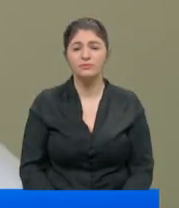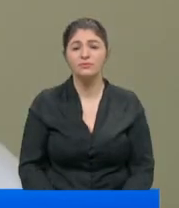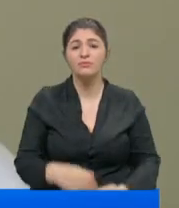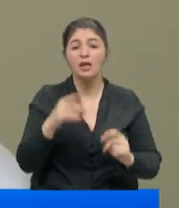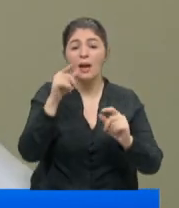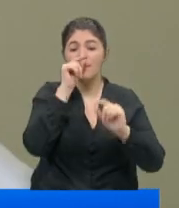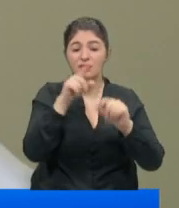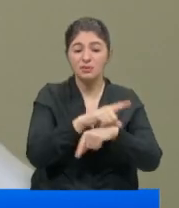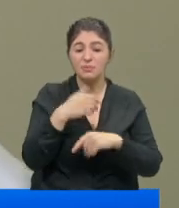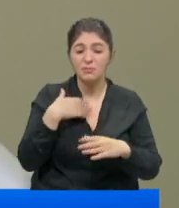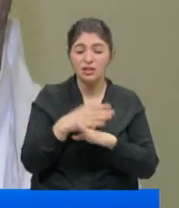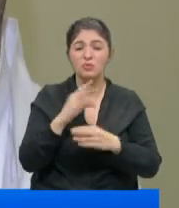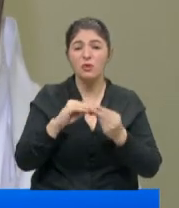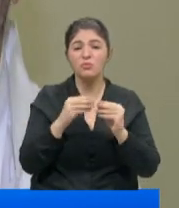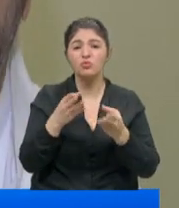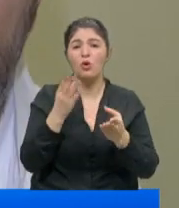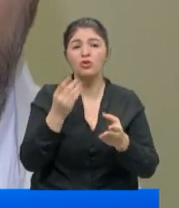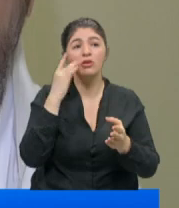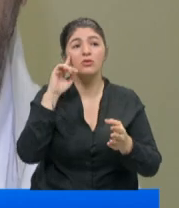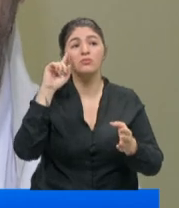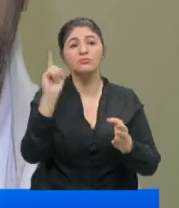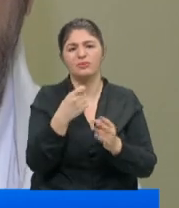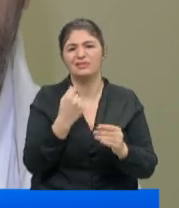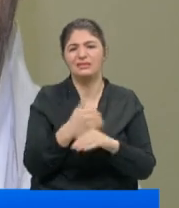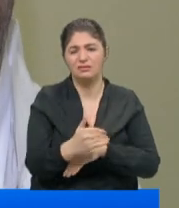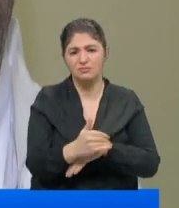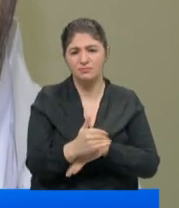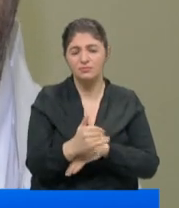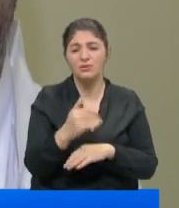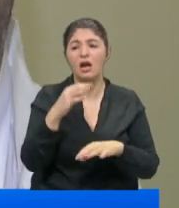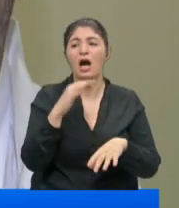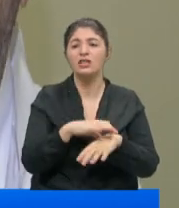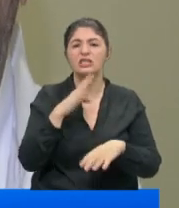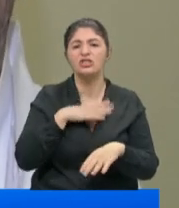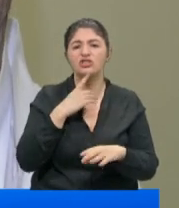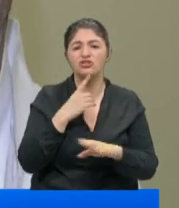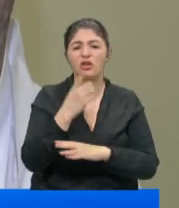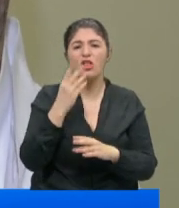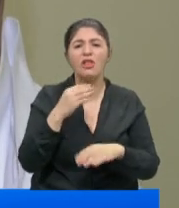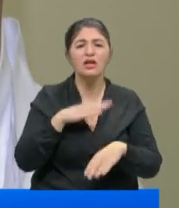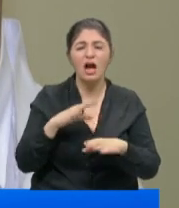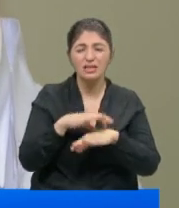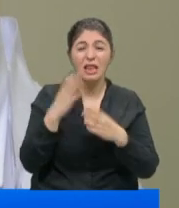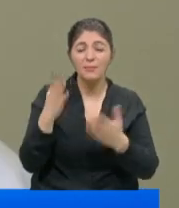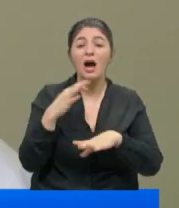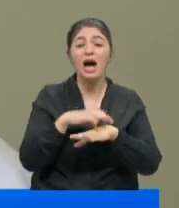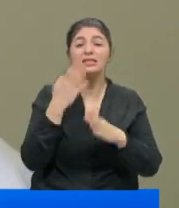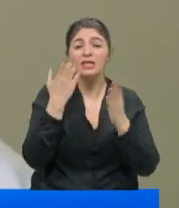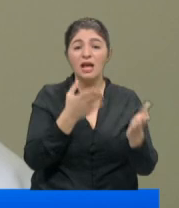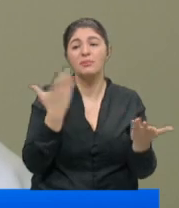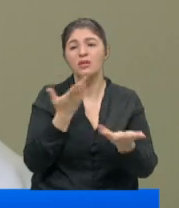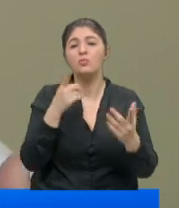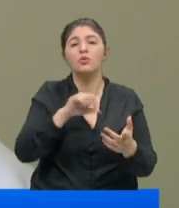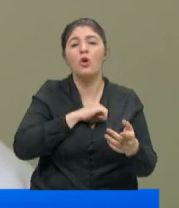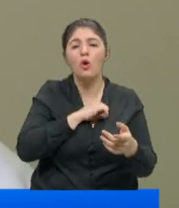Pandemi döneminde bizim asıl sıkıntımız şu oldu. Teşhisler gecikti. Hastalar, şikayetleri olan hastalar bile hastaneye işte